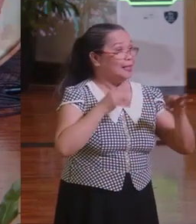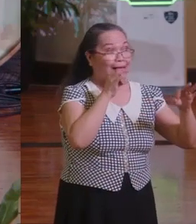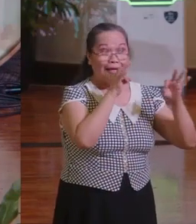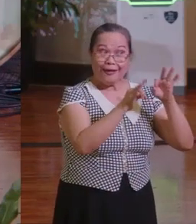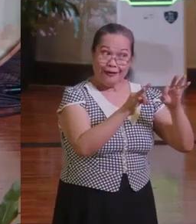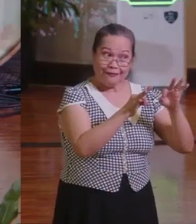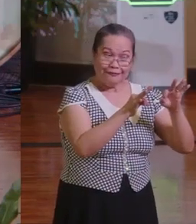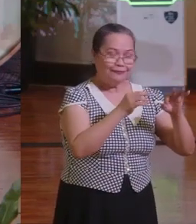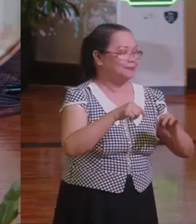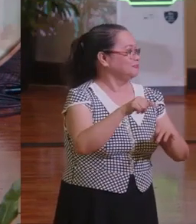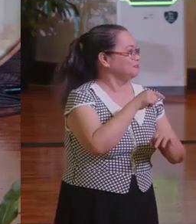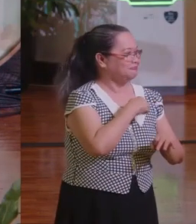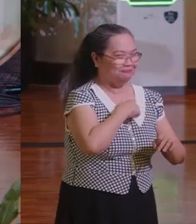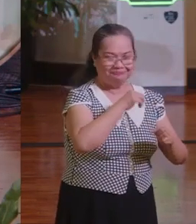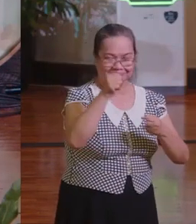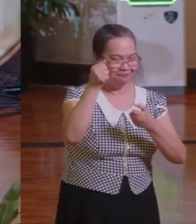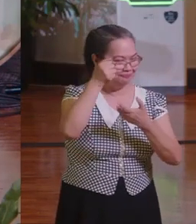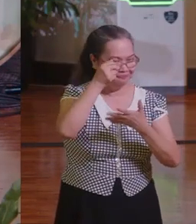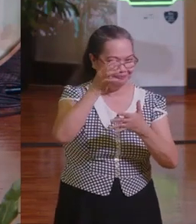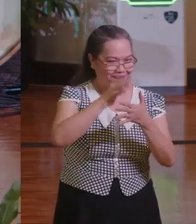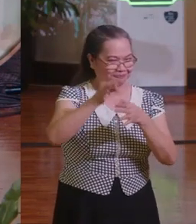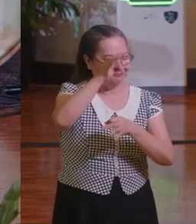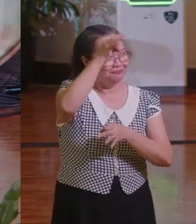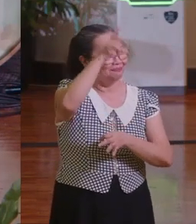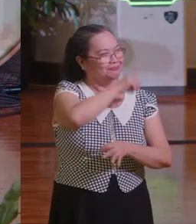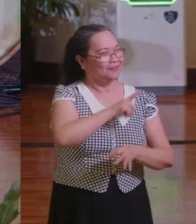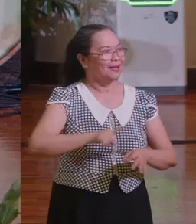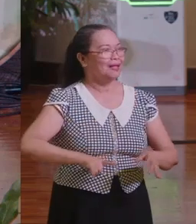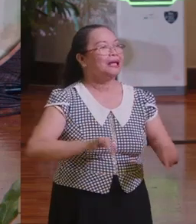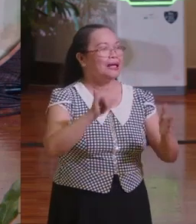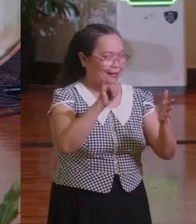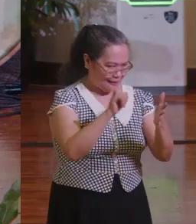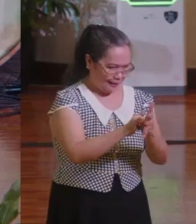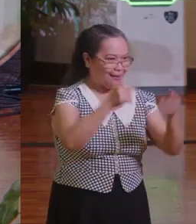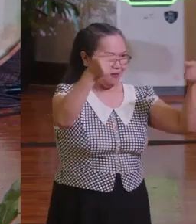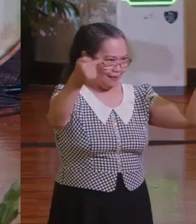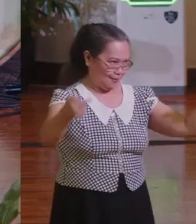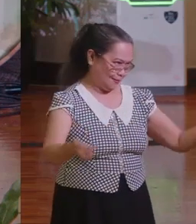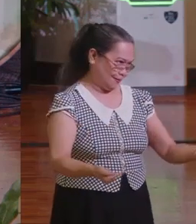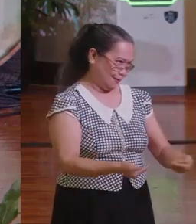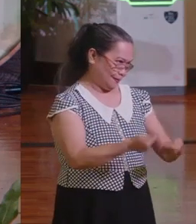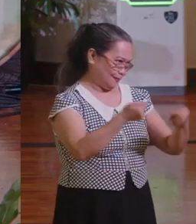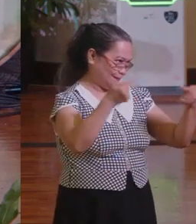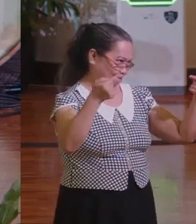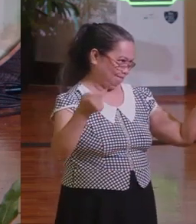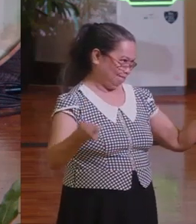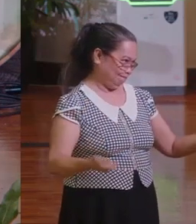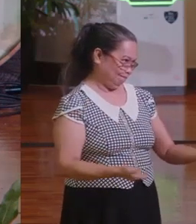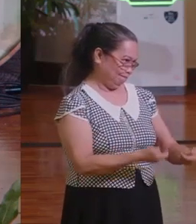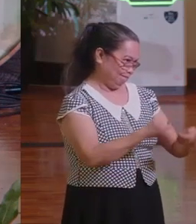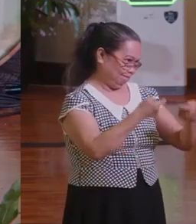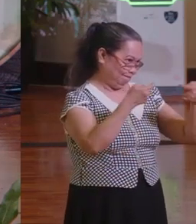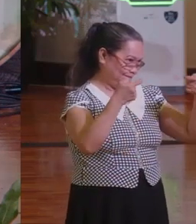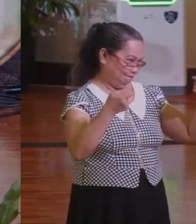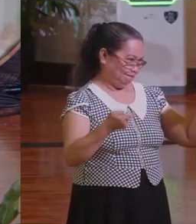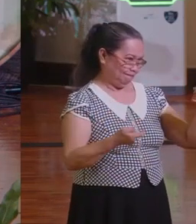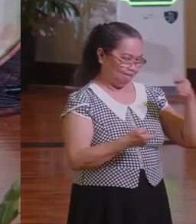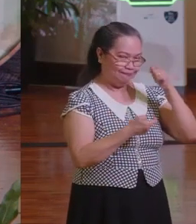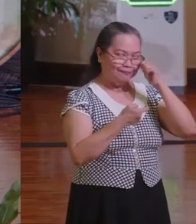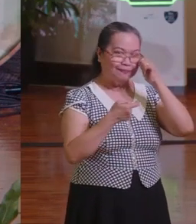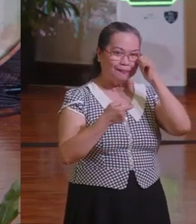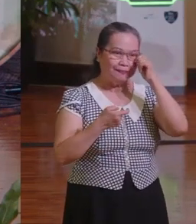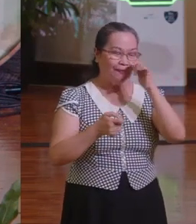natin sinusunod ang Espiritu ng Diyos, diyan tayo nagkakasala. Kaya kailangan mga kapatid, yung